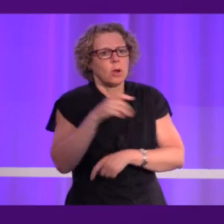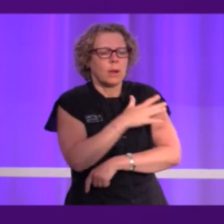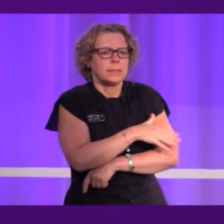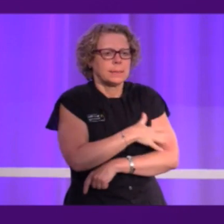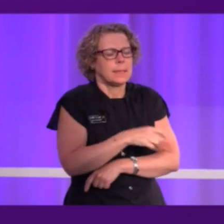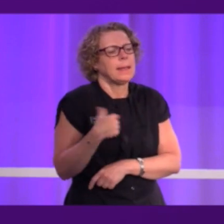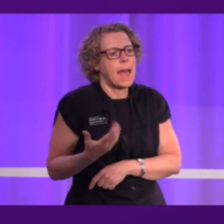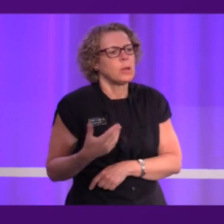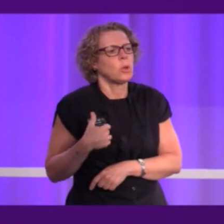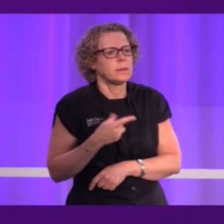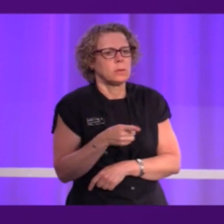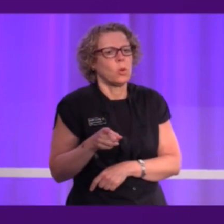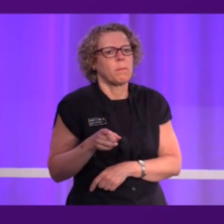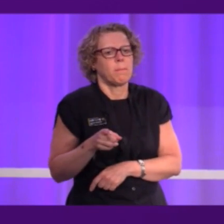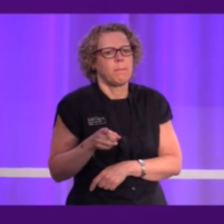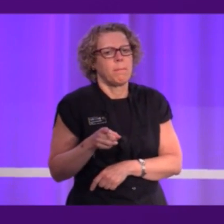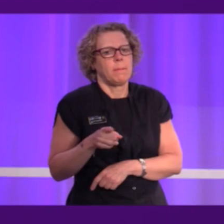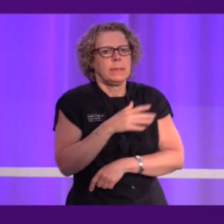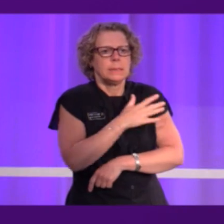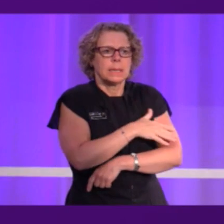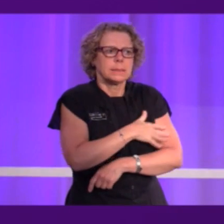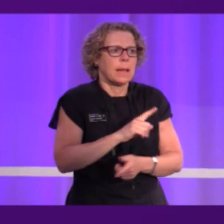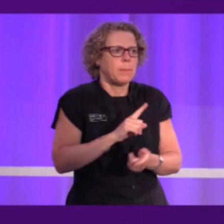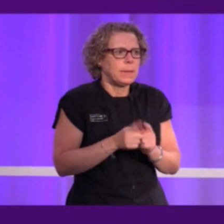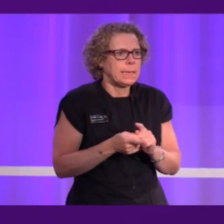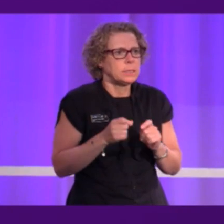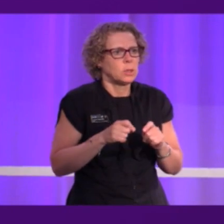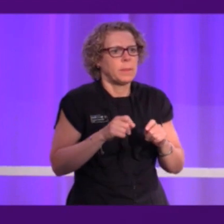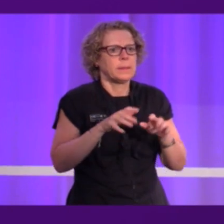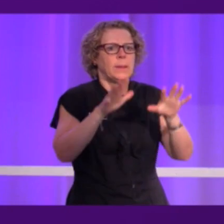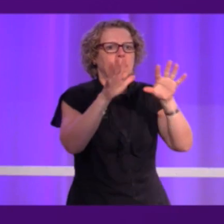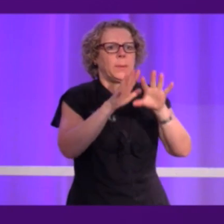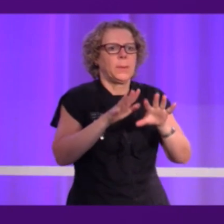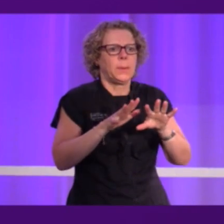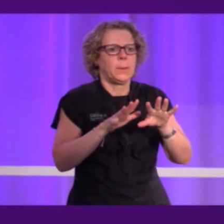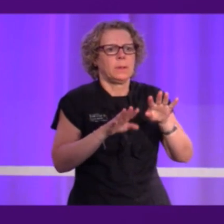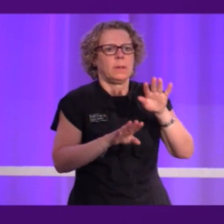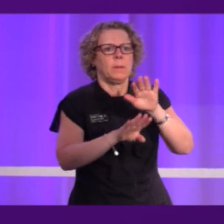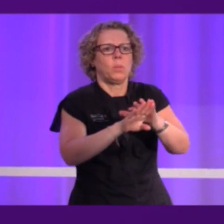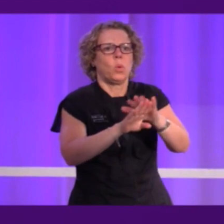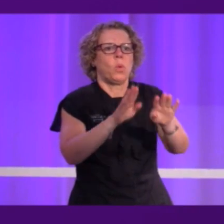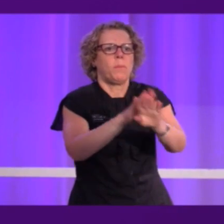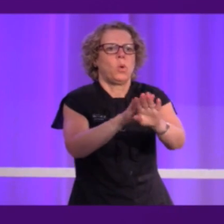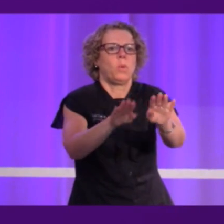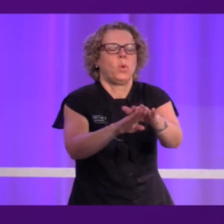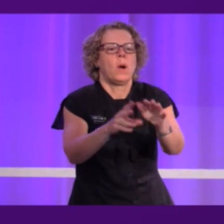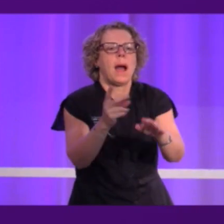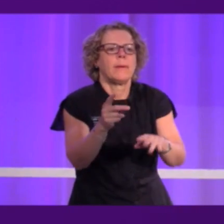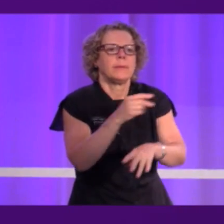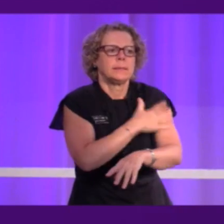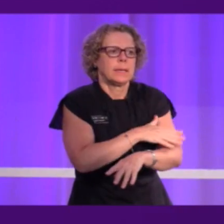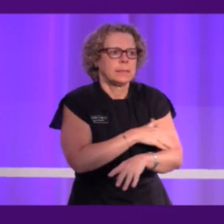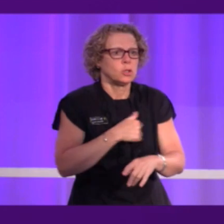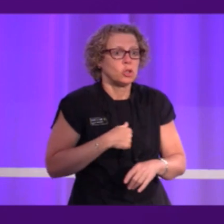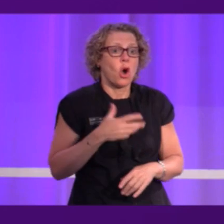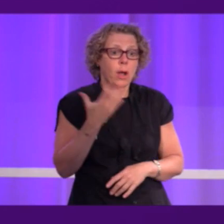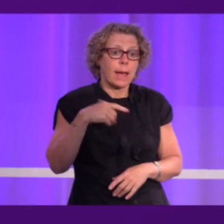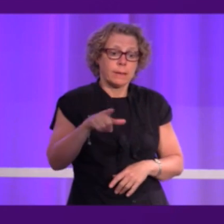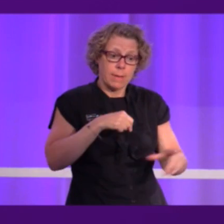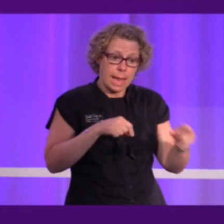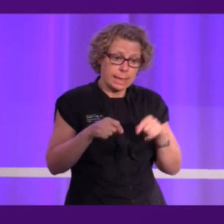att de digitala tjänsterna blir som ett raster ovanpå andra tjänster där jag kan välja den tjänst som så att